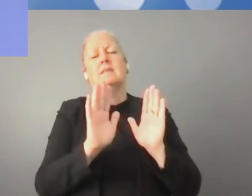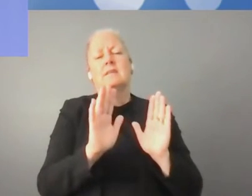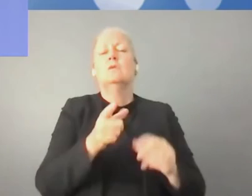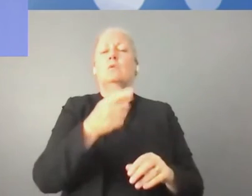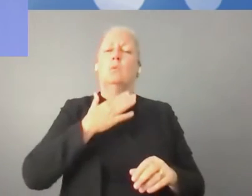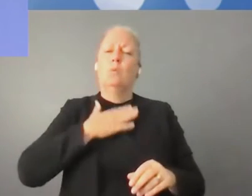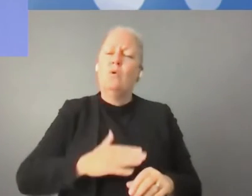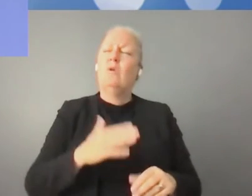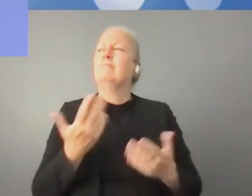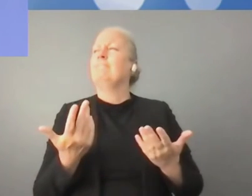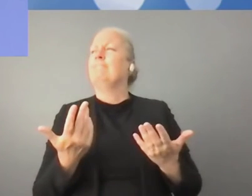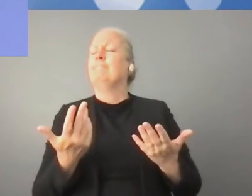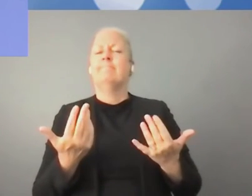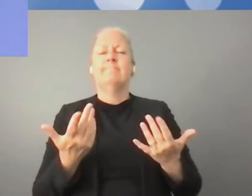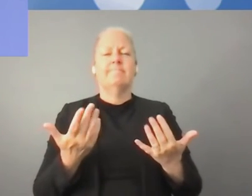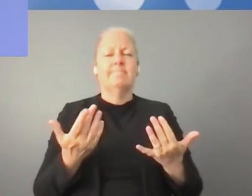что